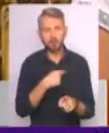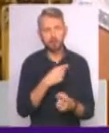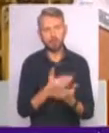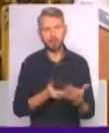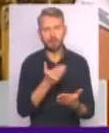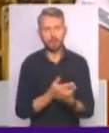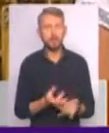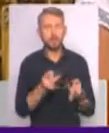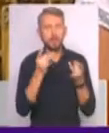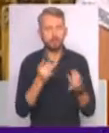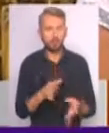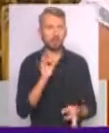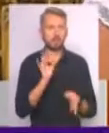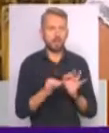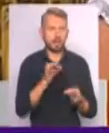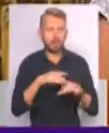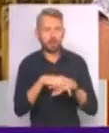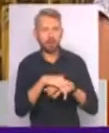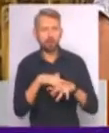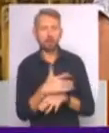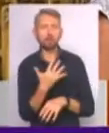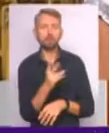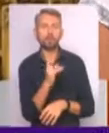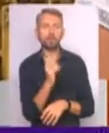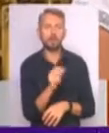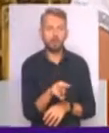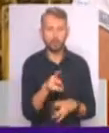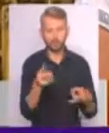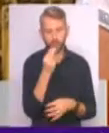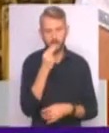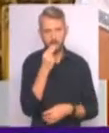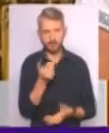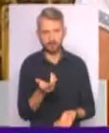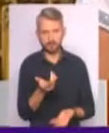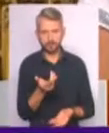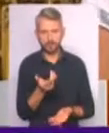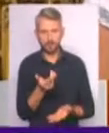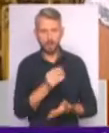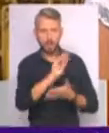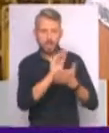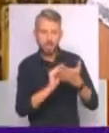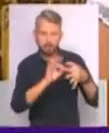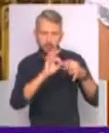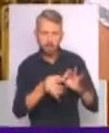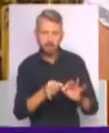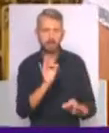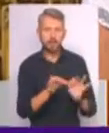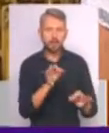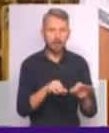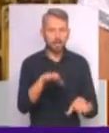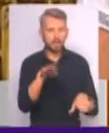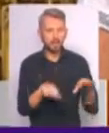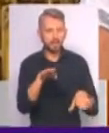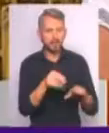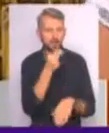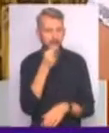советовала просто нормально рассчитать, сколько калорий нужно есть, расписать нормальное сбалансированное